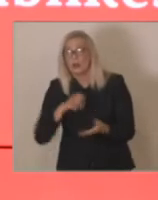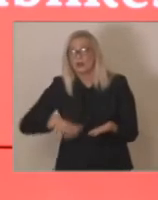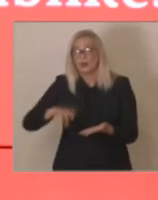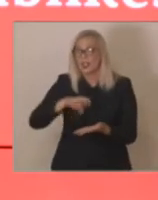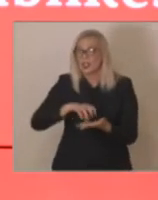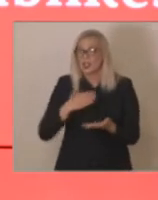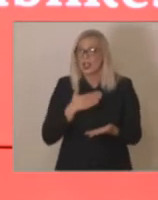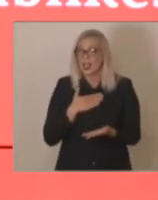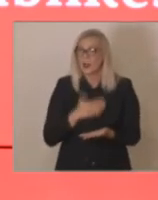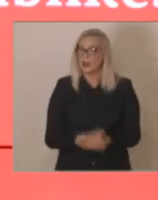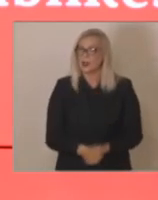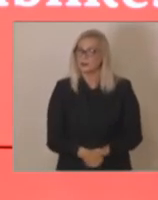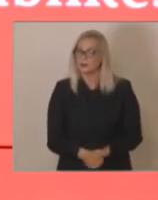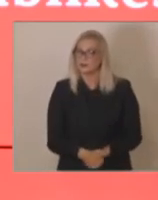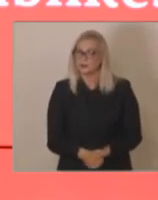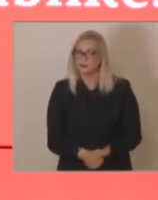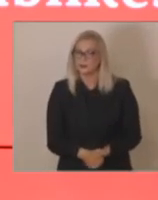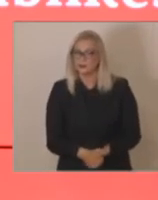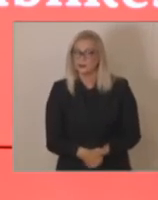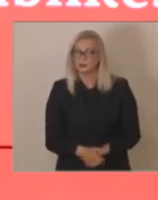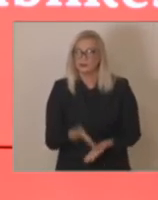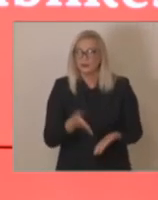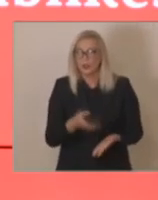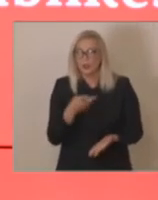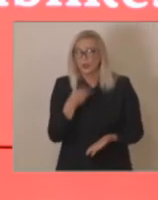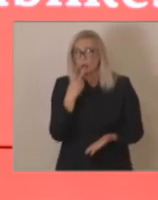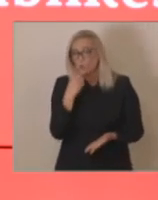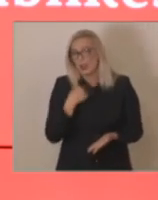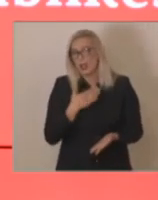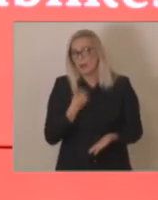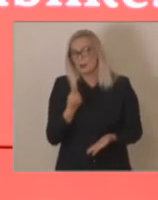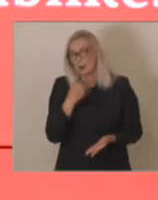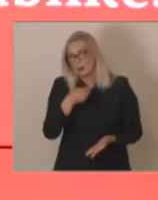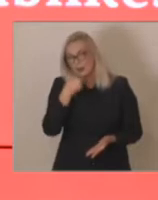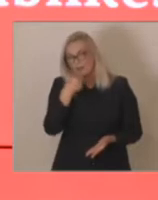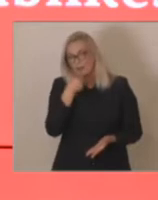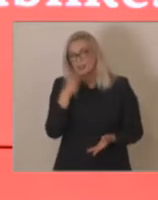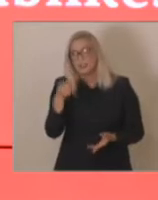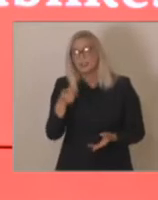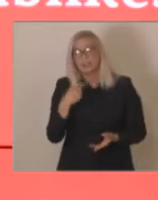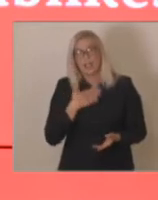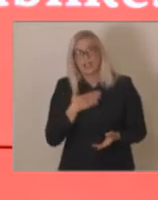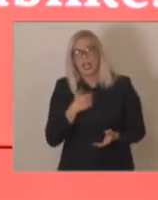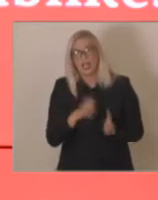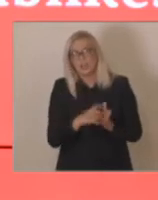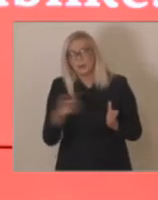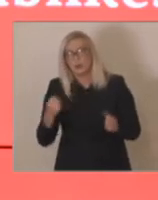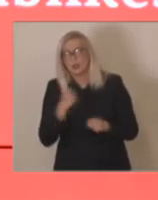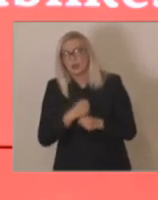и имам и во тој поглед добри вести, тие се спогодвени да продолжат да соработуваат со нас и